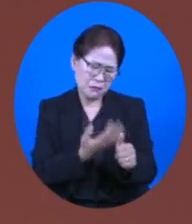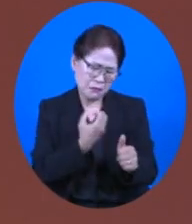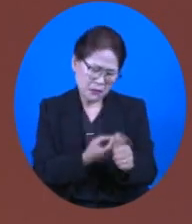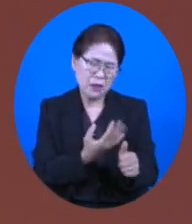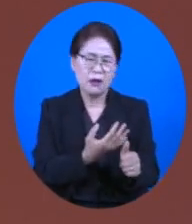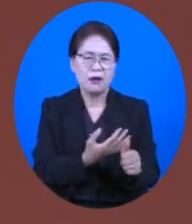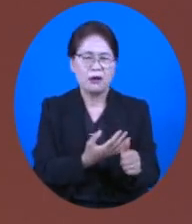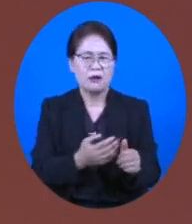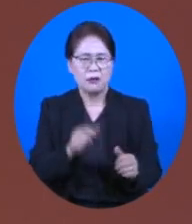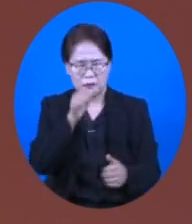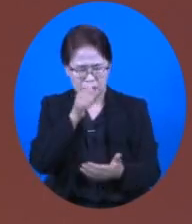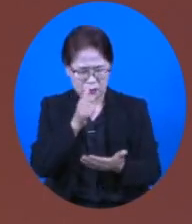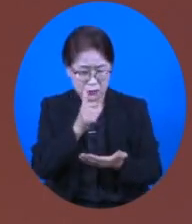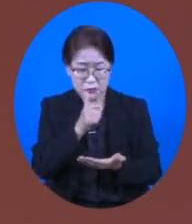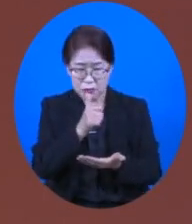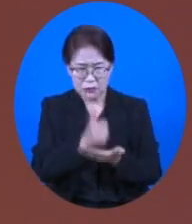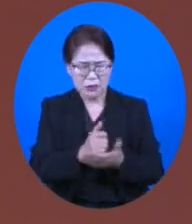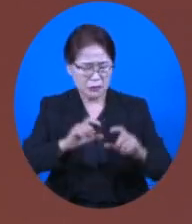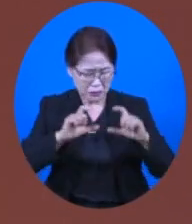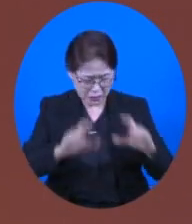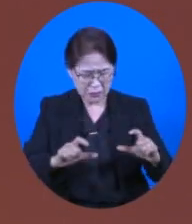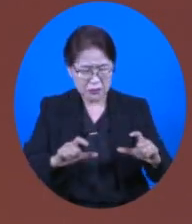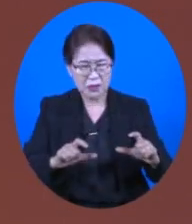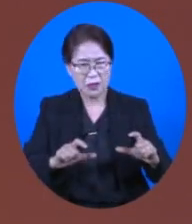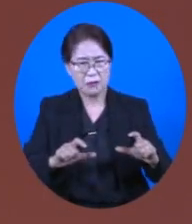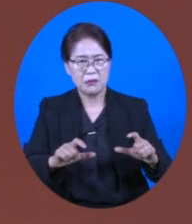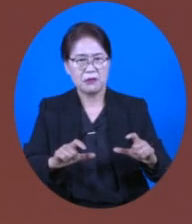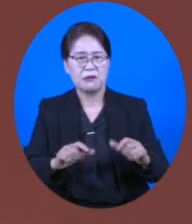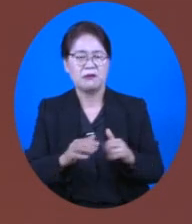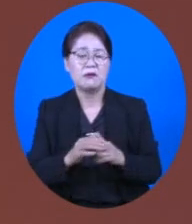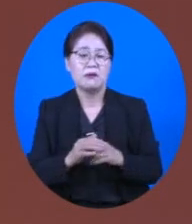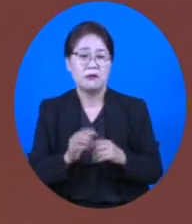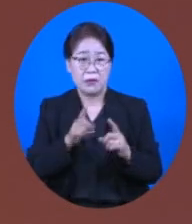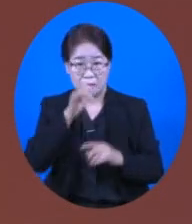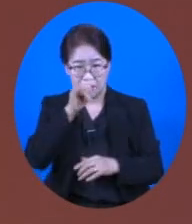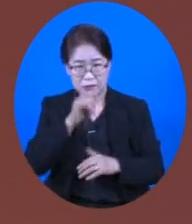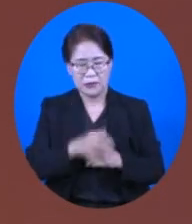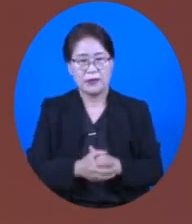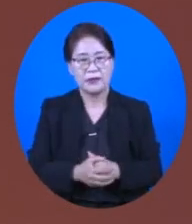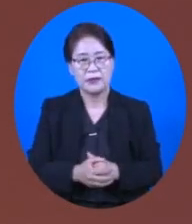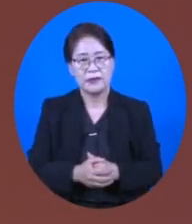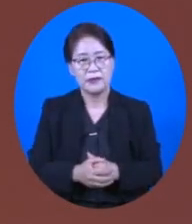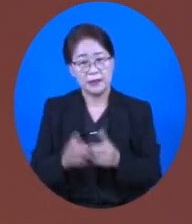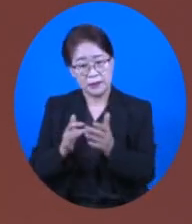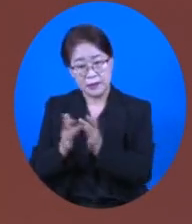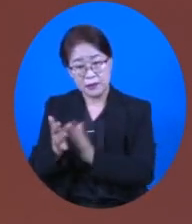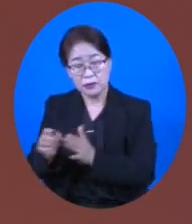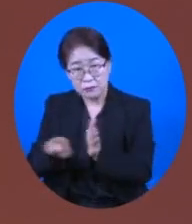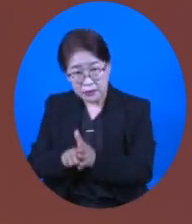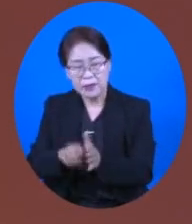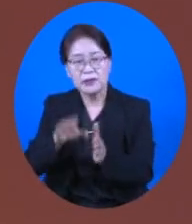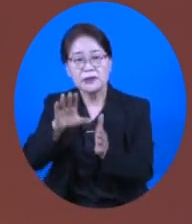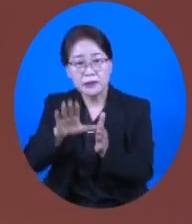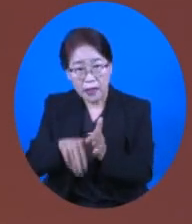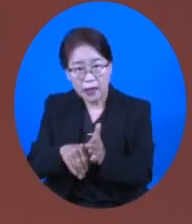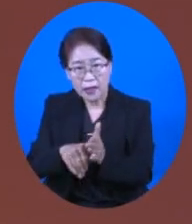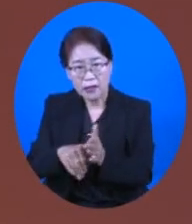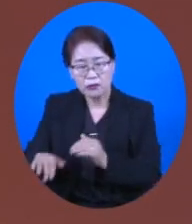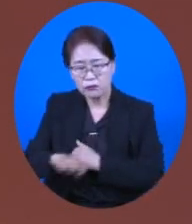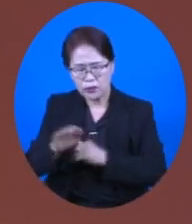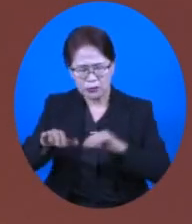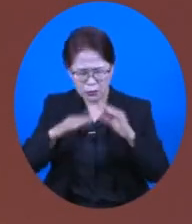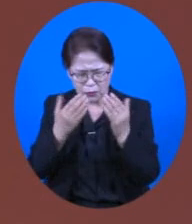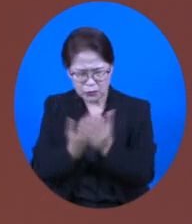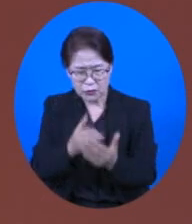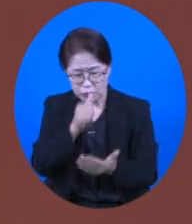고발하며 정죄하며 참소하는 것입니다. 사실 우리는 예수를 믿을 때요 우리의 모든